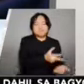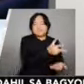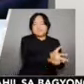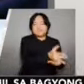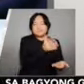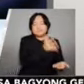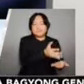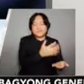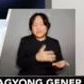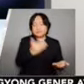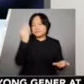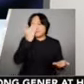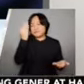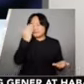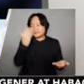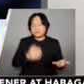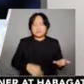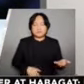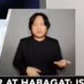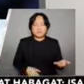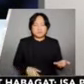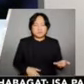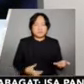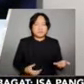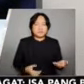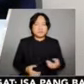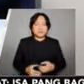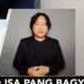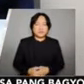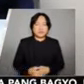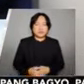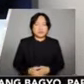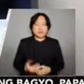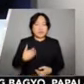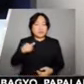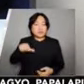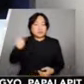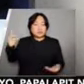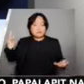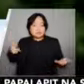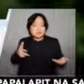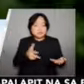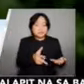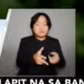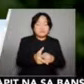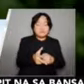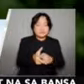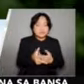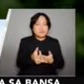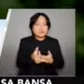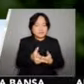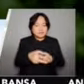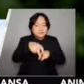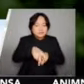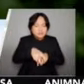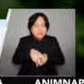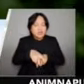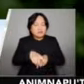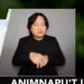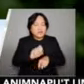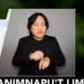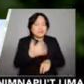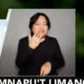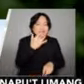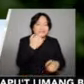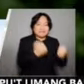itong motorcycle riding na suspects natin, binasag nila yung kotse. We were able to find out that may mga